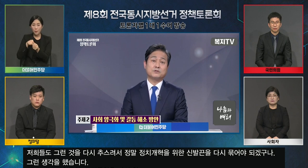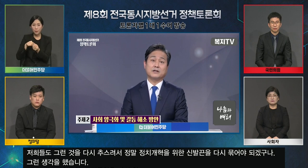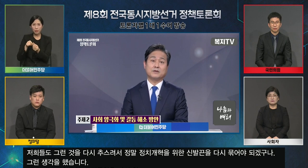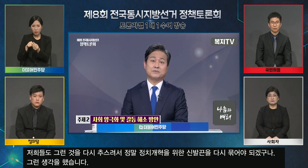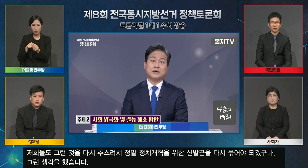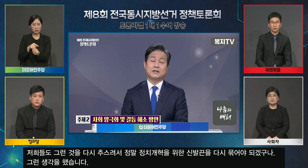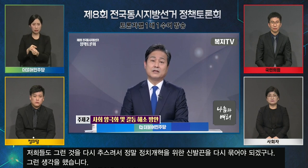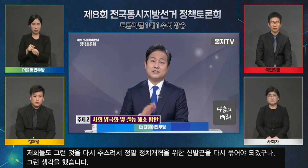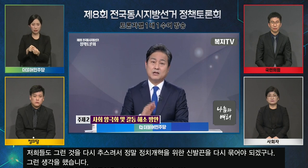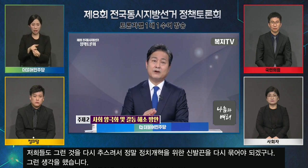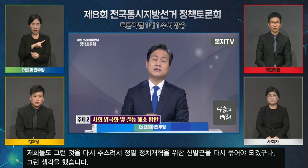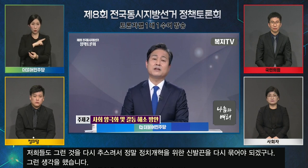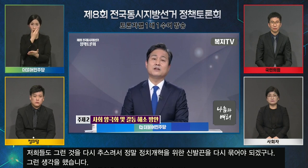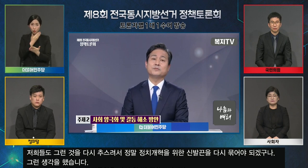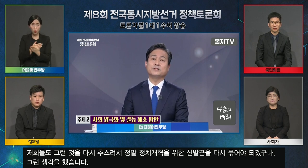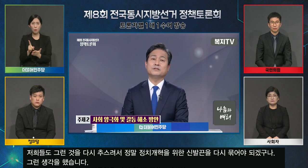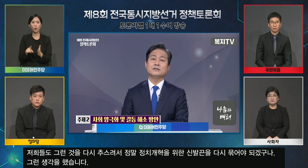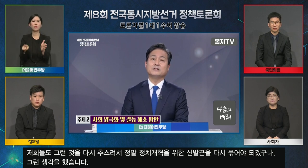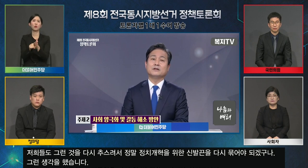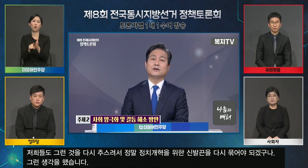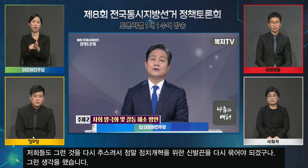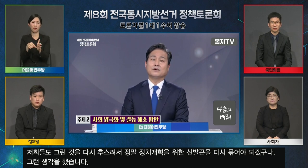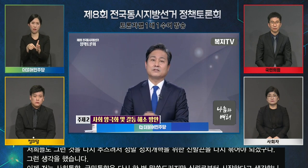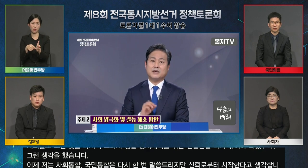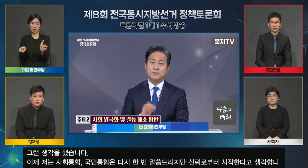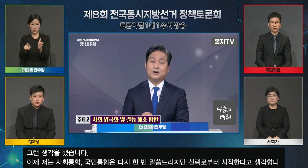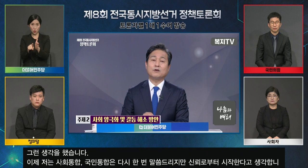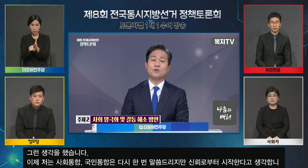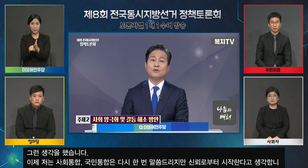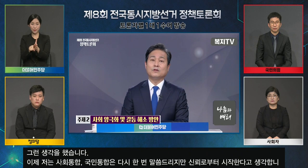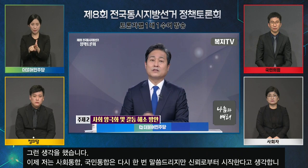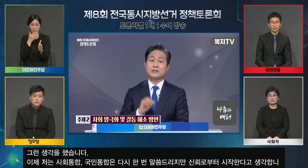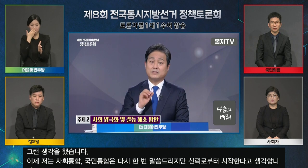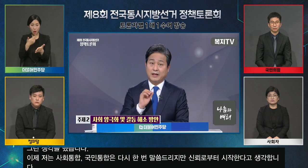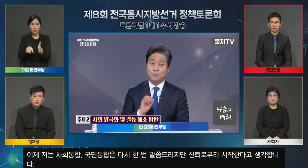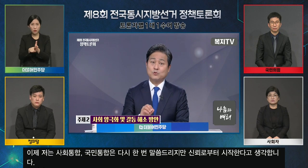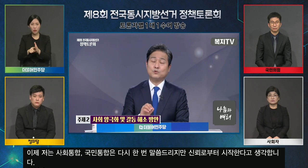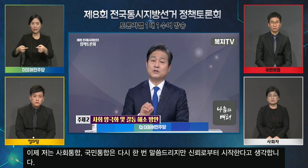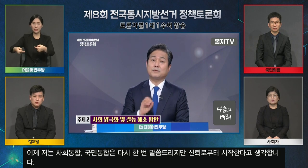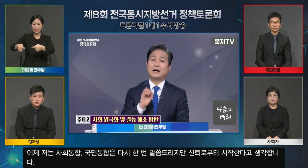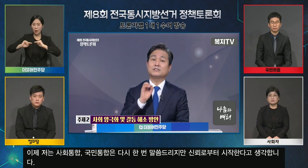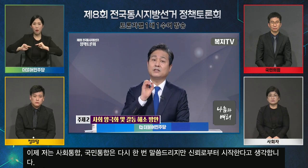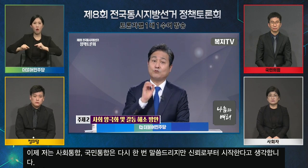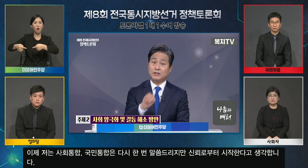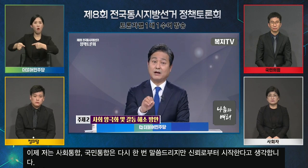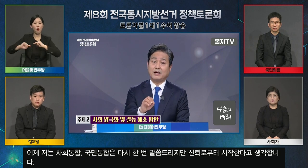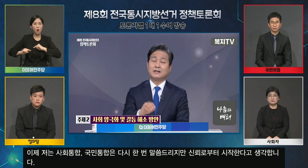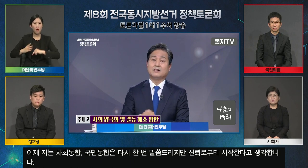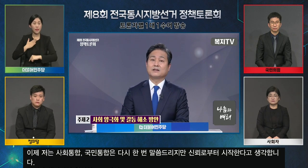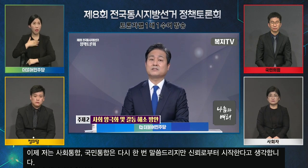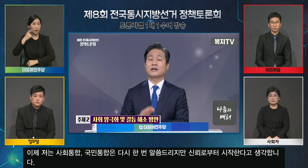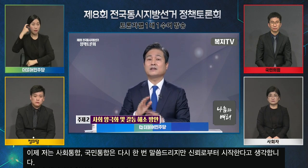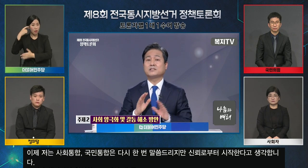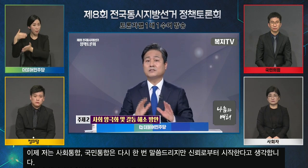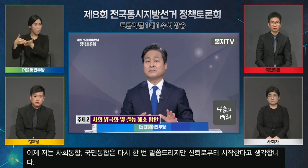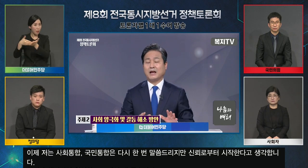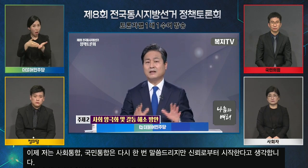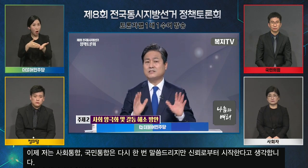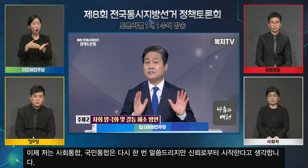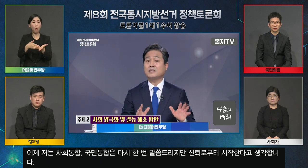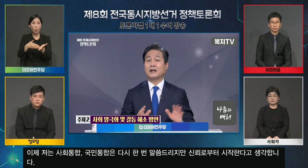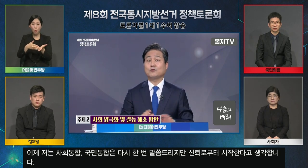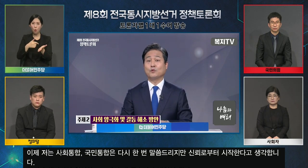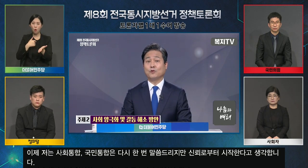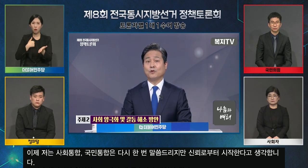시작한다고 생각합니다. 신뢰가 생기려면 참여하고 그래서 내 목소리가 반영이 된다. 그래서 내가 지금